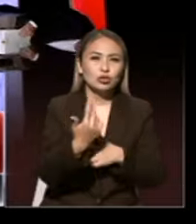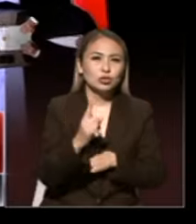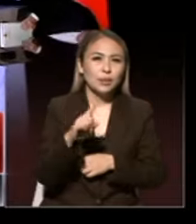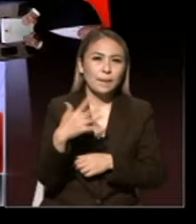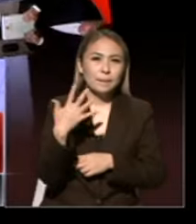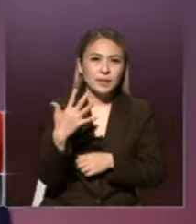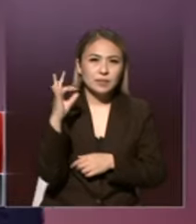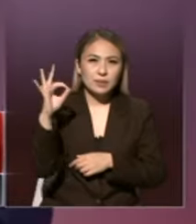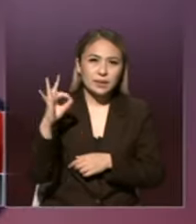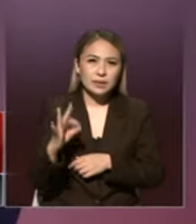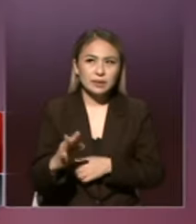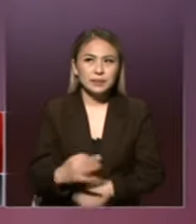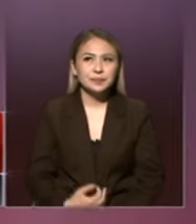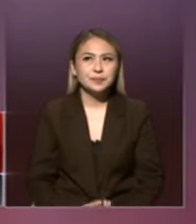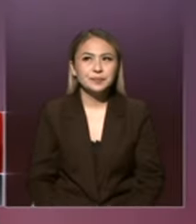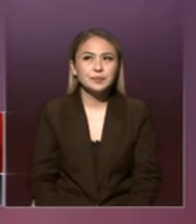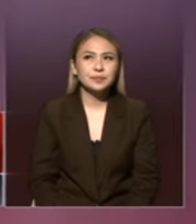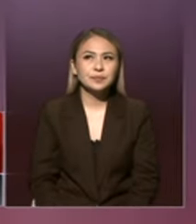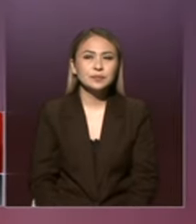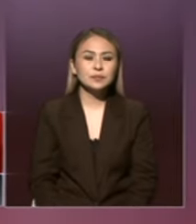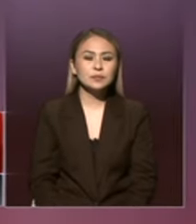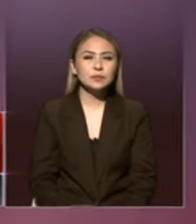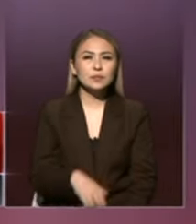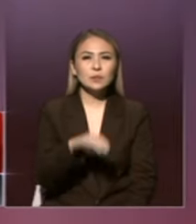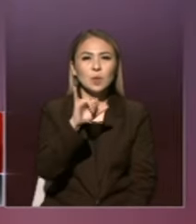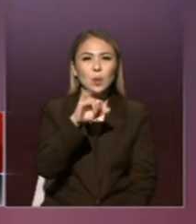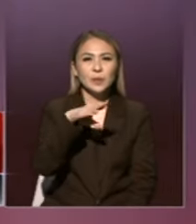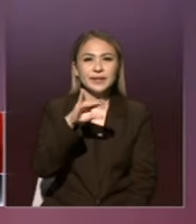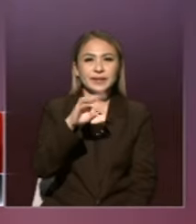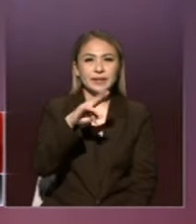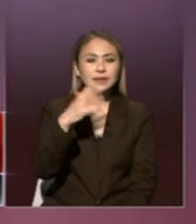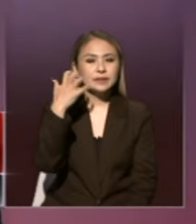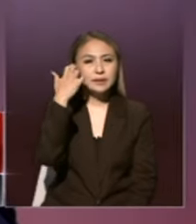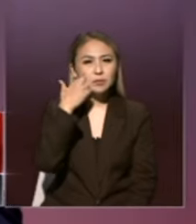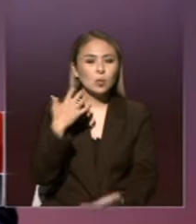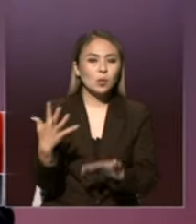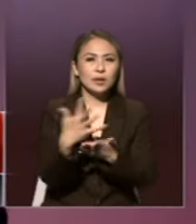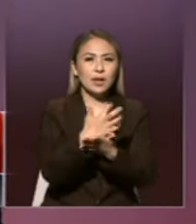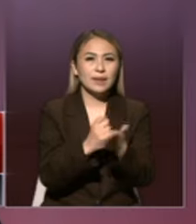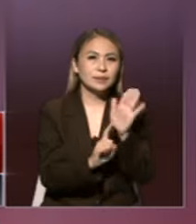екен. Утиль алым енгізілгеннен бастап,